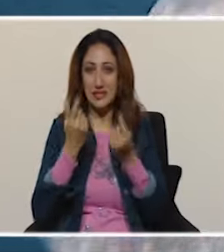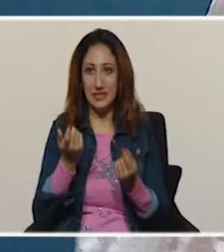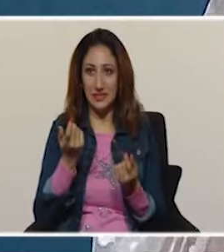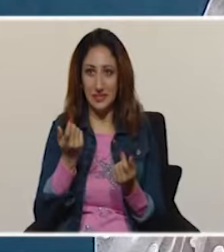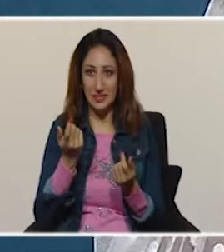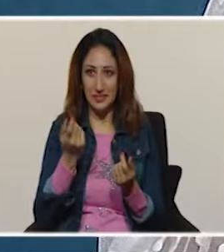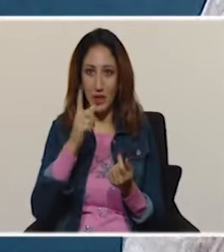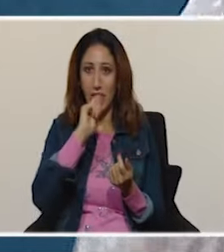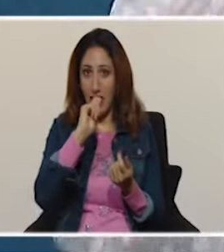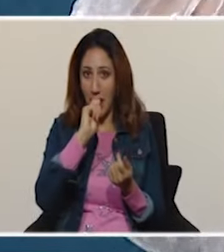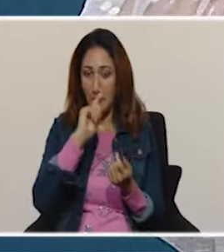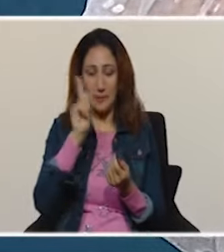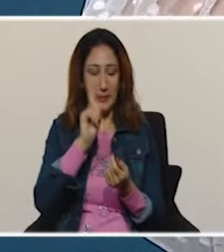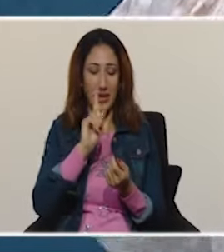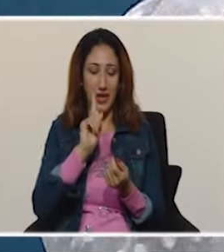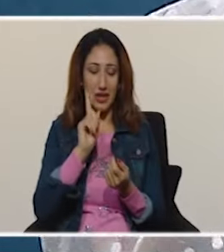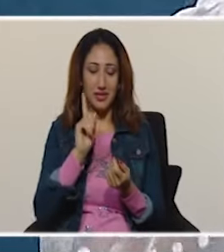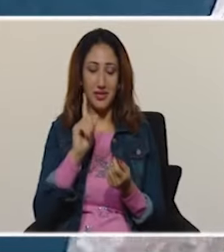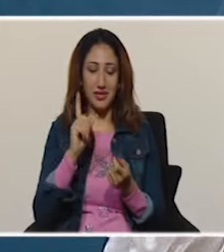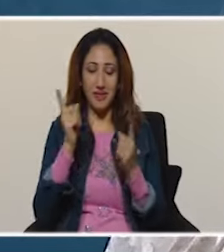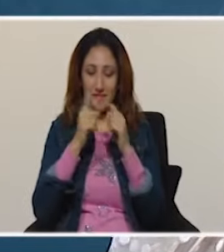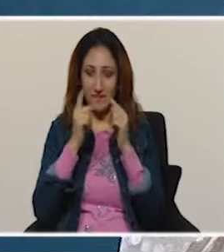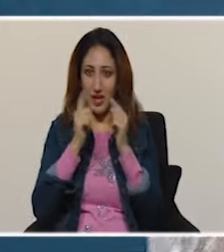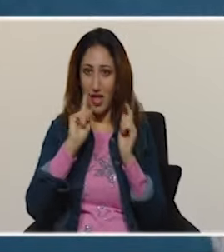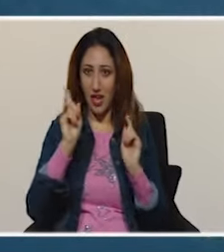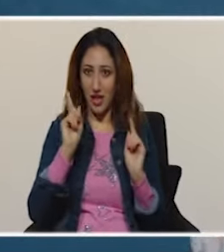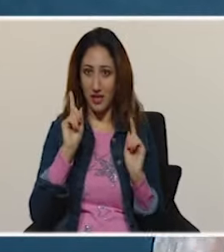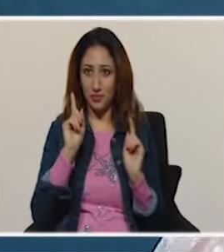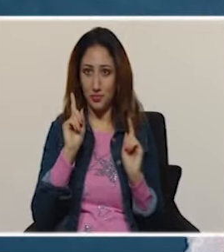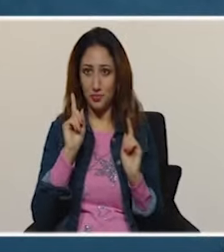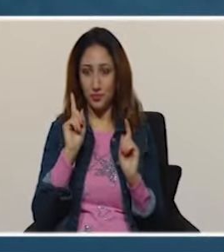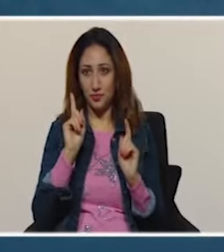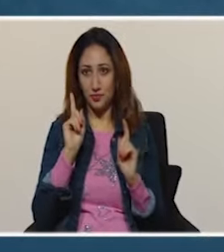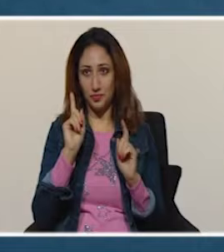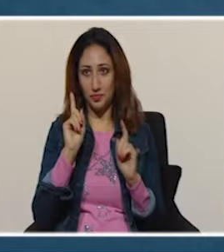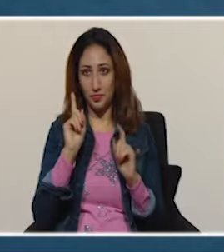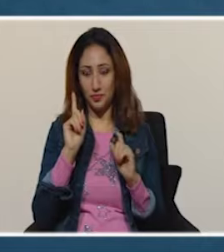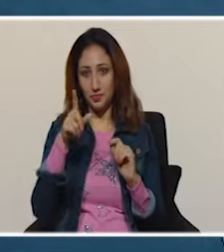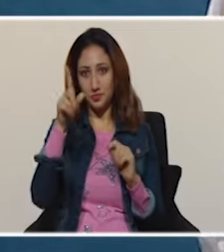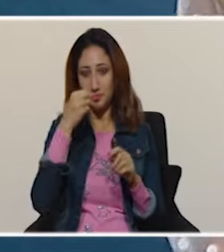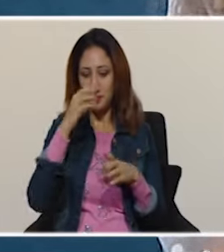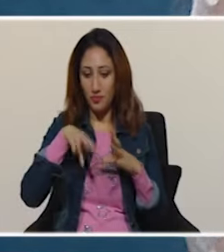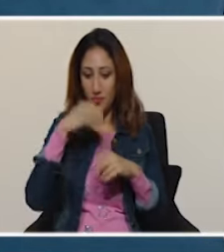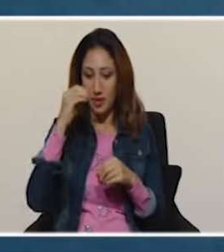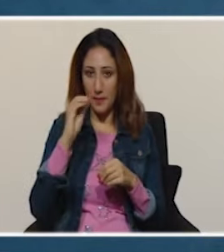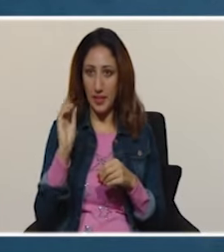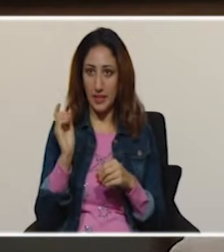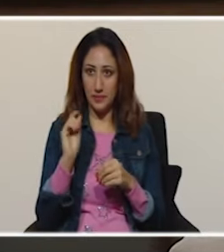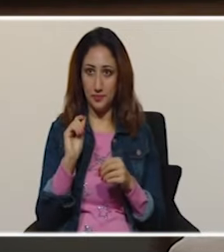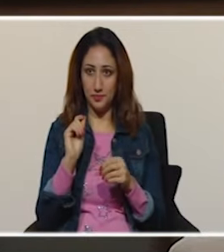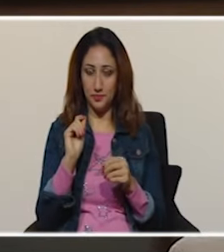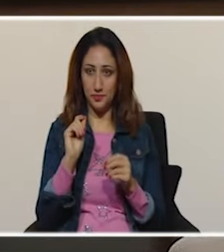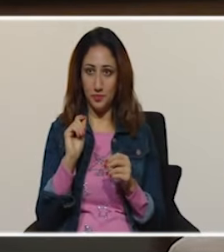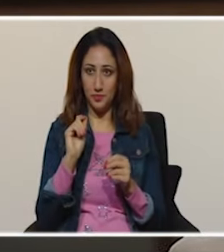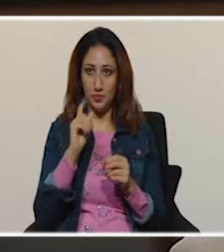بلا لحمة. انا عايش حياتي كلها قرداحي على فكرة. الواحد بيعيش اكتر اذا عشت هيك، صدقني بكرة بخبرك. قولي لي ايه